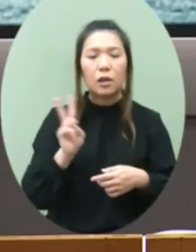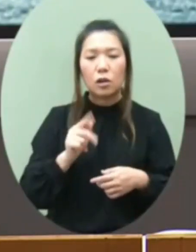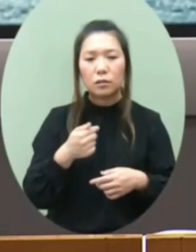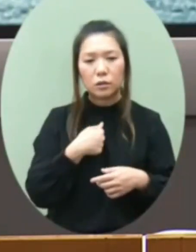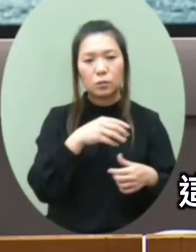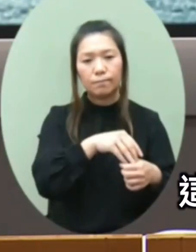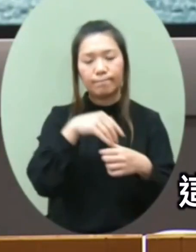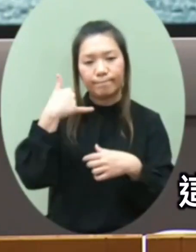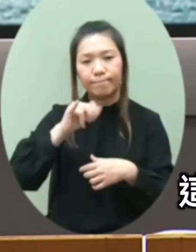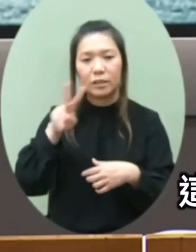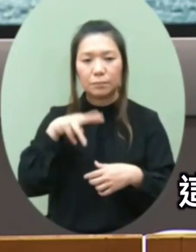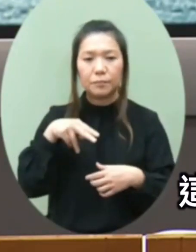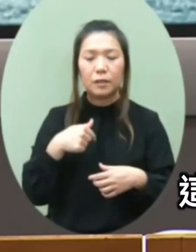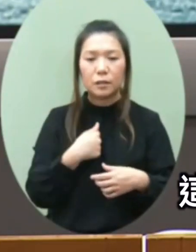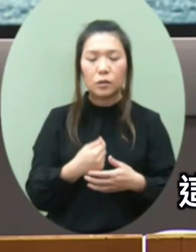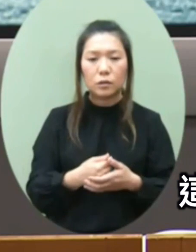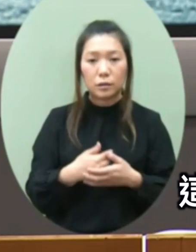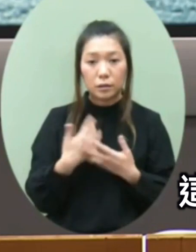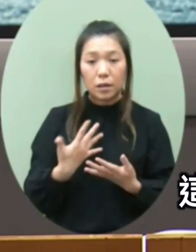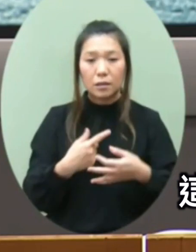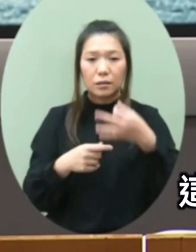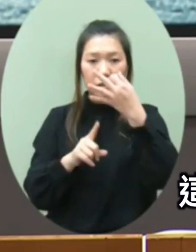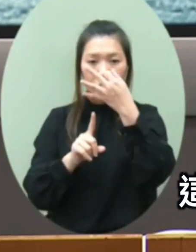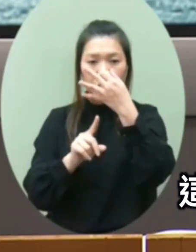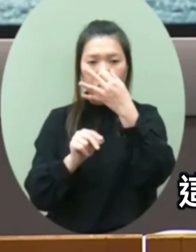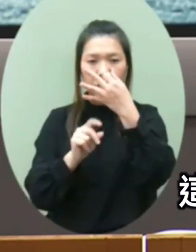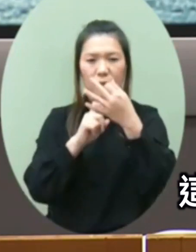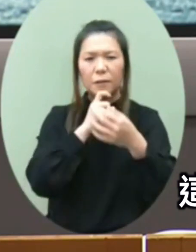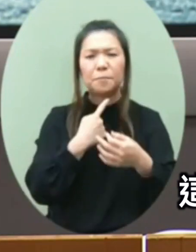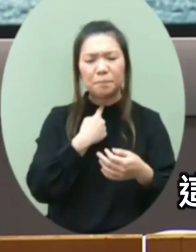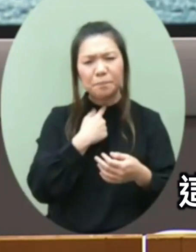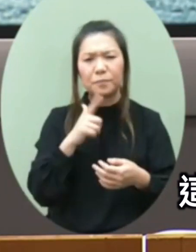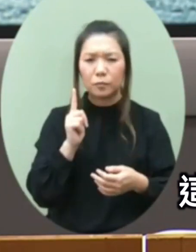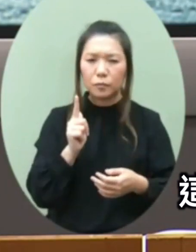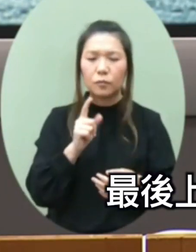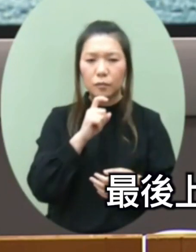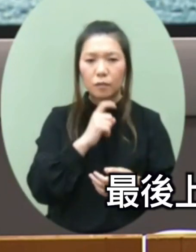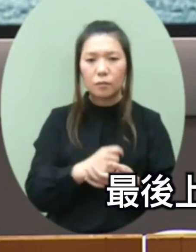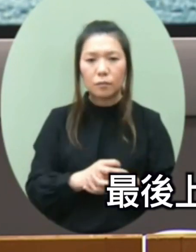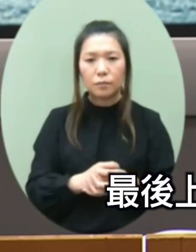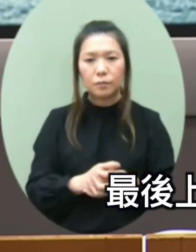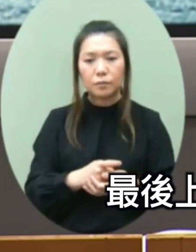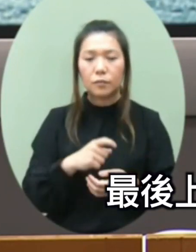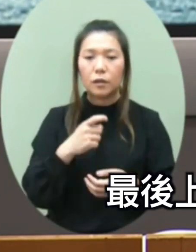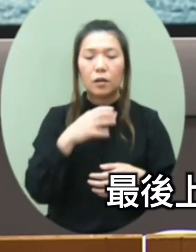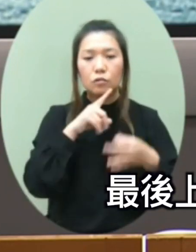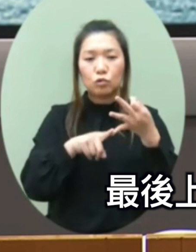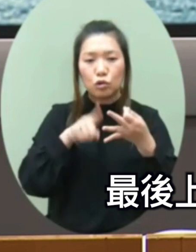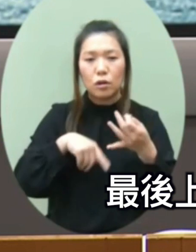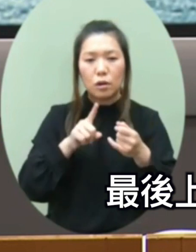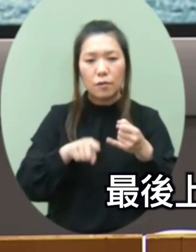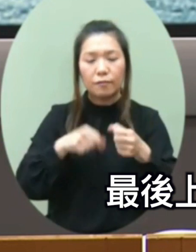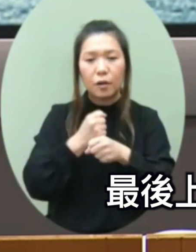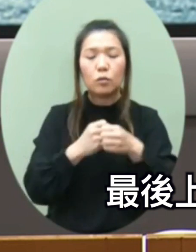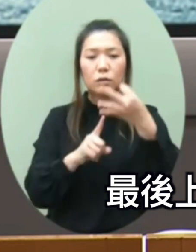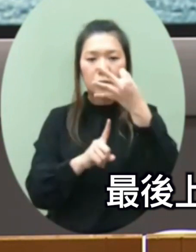嘅。咁佢呢位人士就係3月17號就有啲喉嚨唔舒服啦。最後一日翻工係3月19號啦，